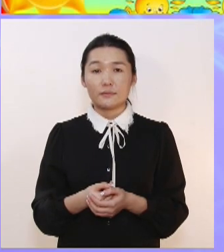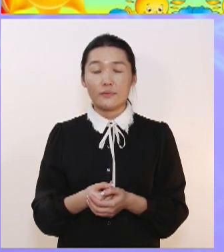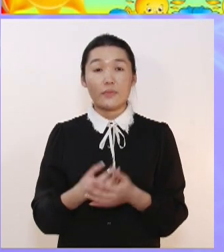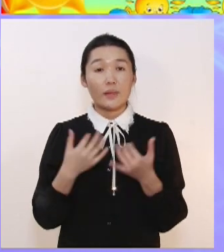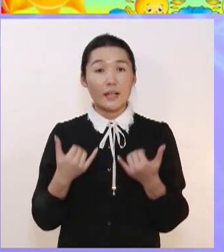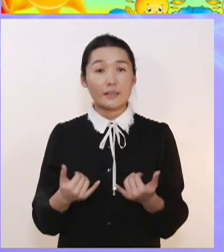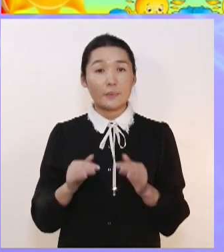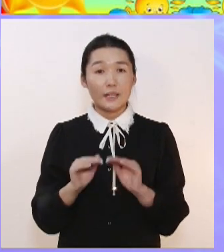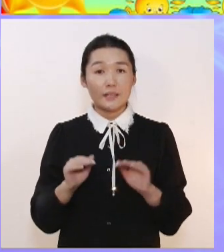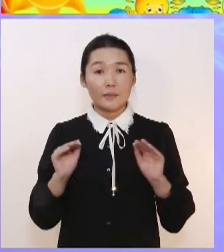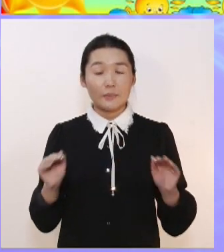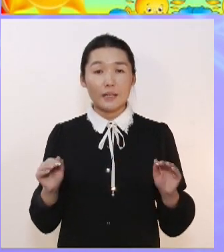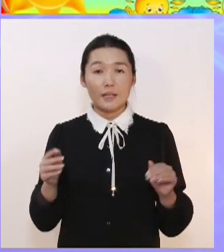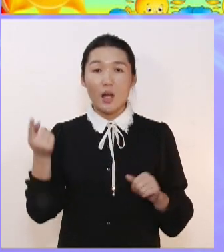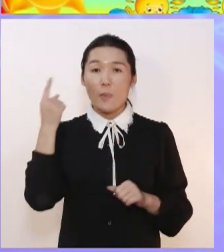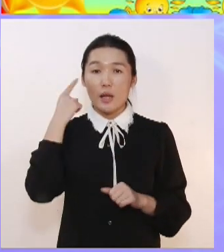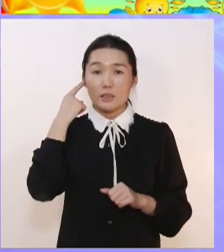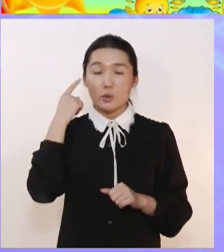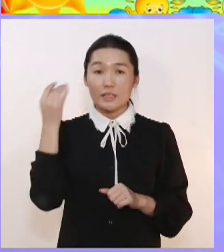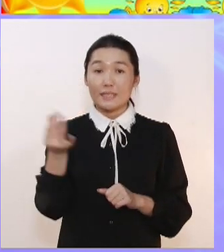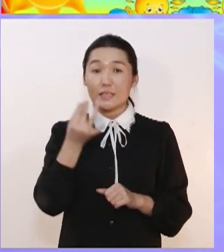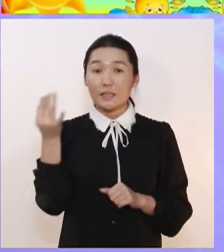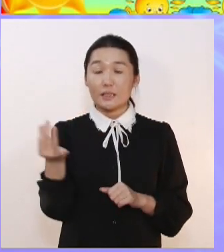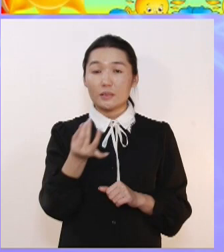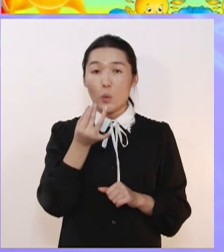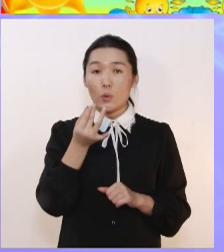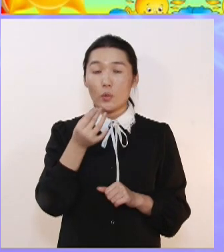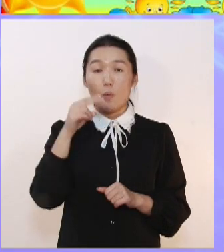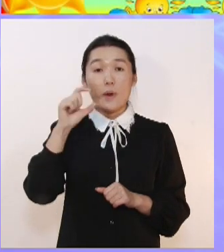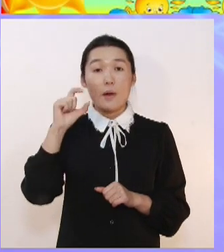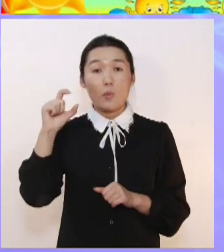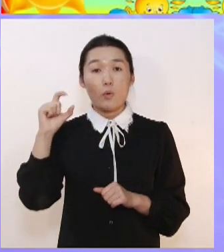А теперь, ребята, послушайте историю про буквы.